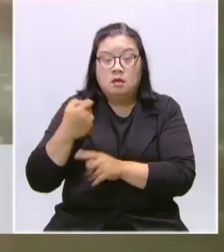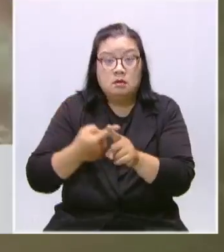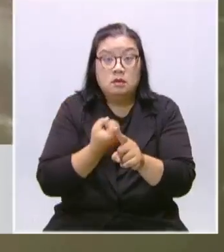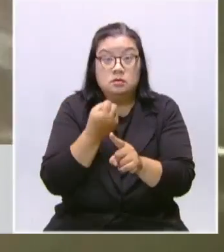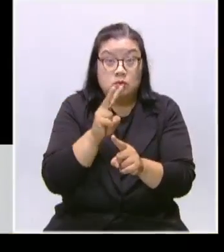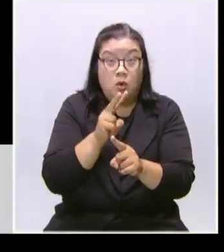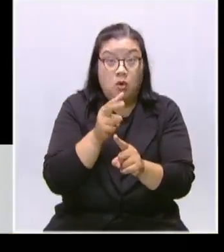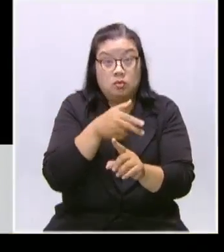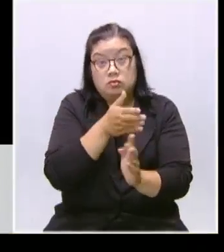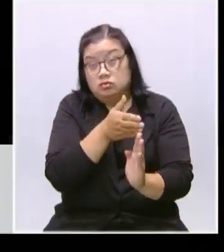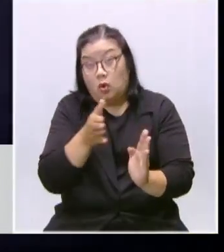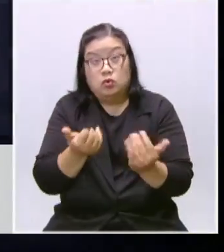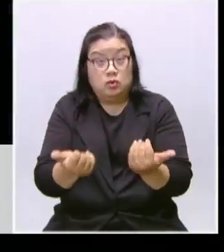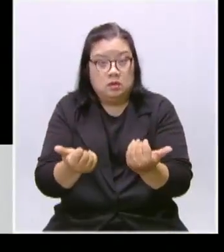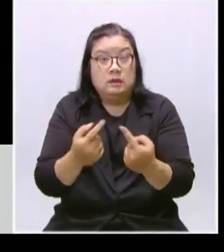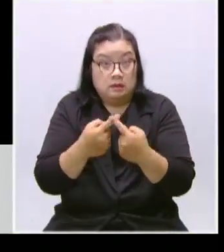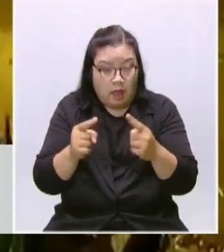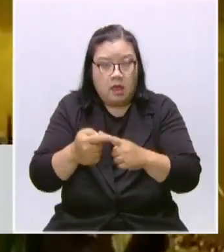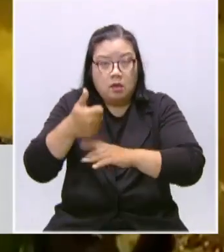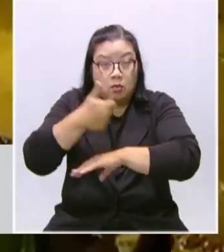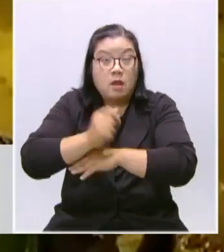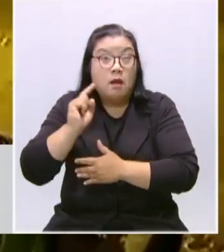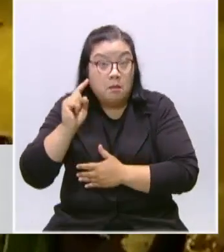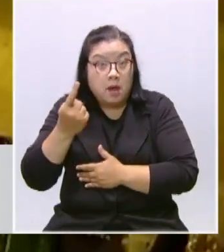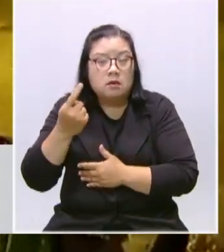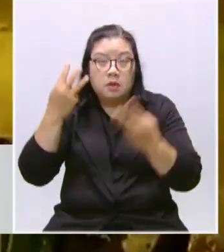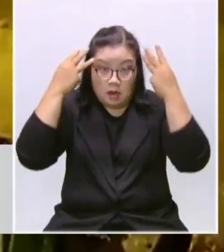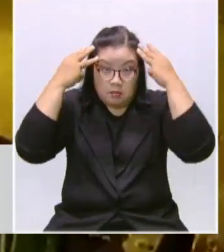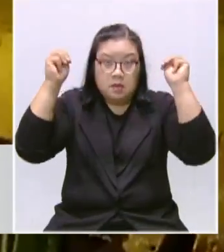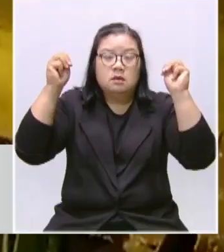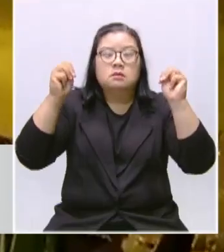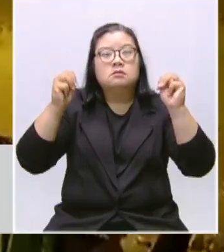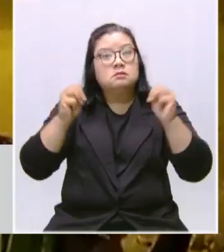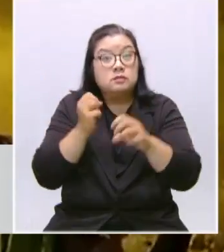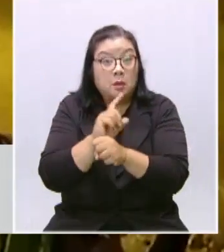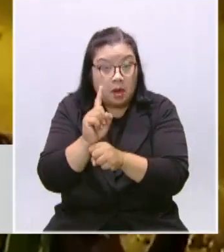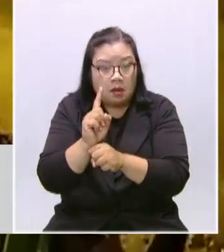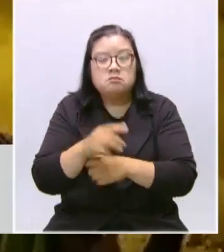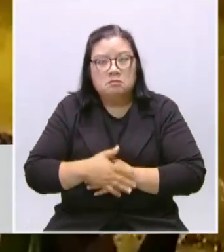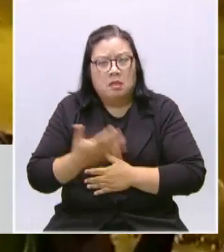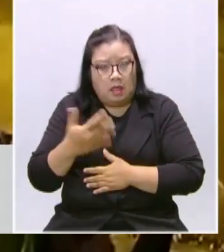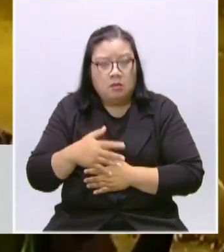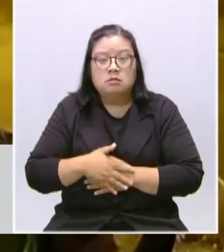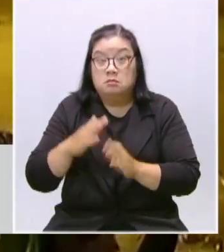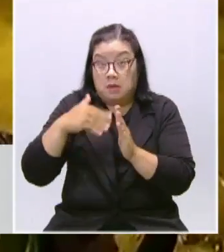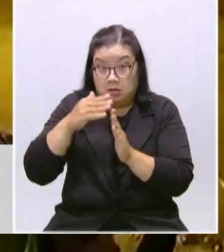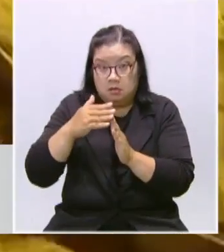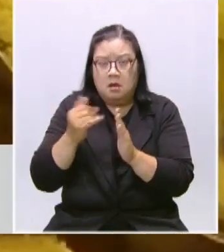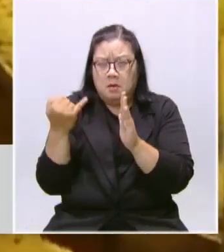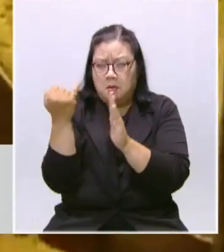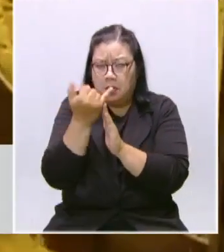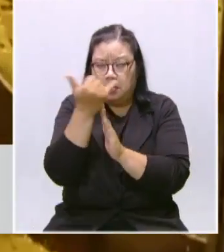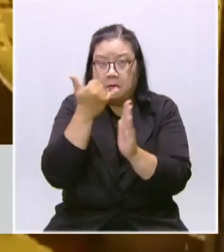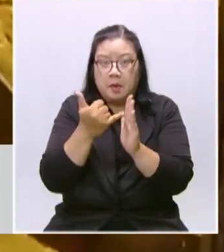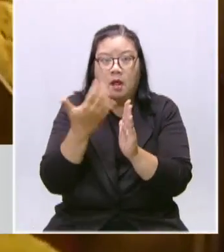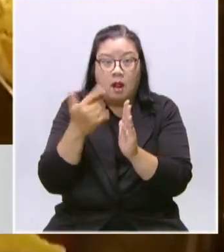ที่แล้วครัส่ประทานาธิบาดีBoloteที่เข้ามารบตำแหนงแทนเดินทางเยือนหายพืนที่ของภักเหือเปรูมเมื่วน